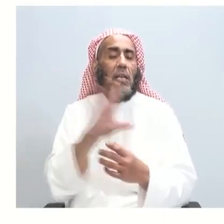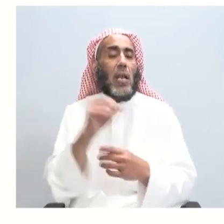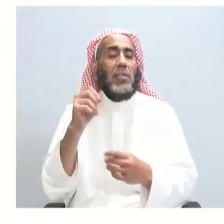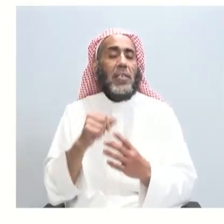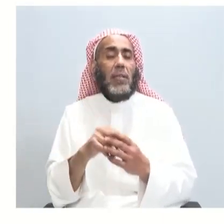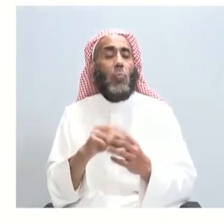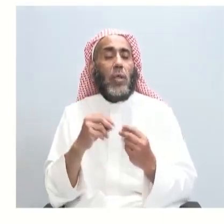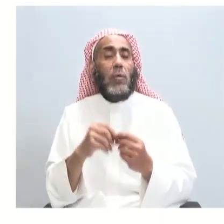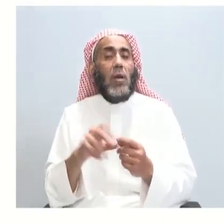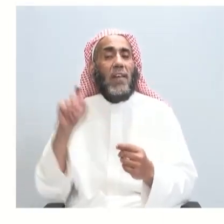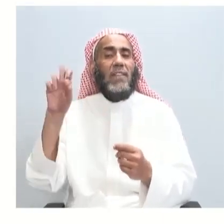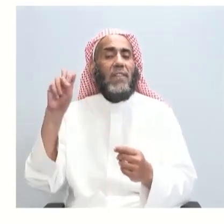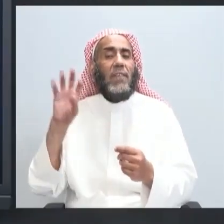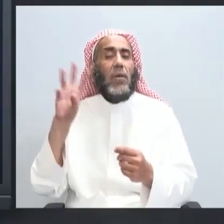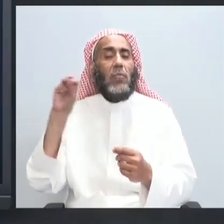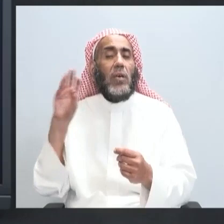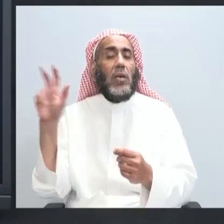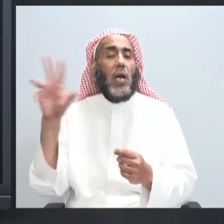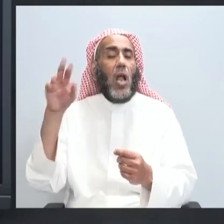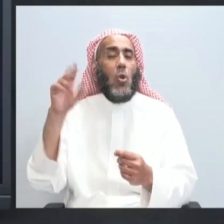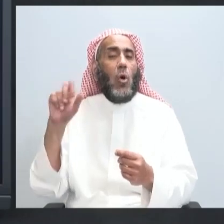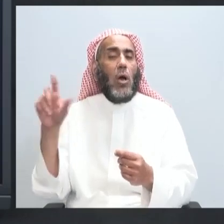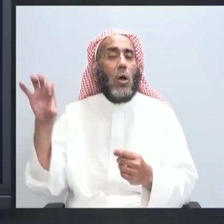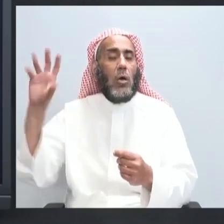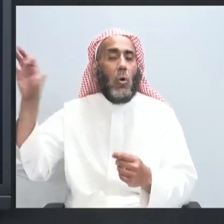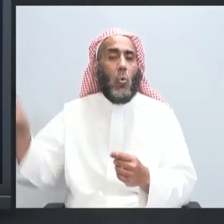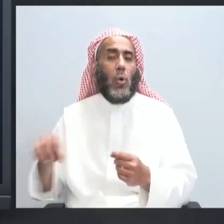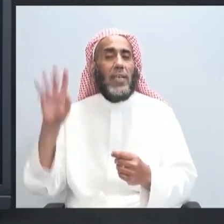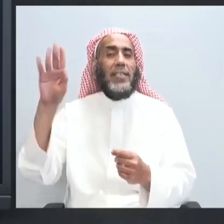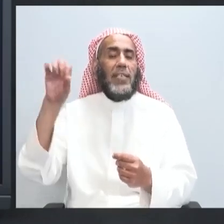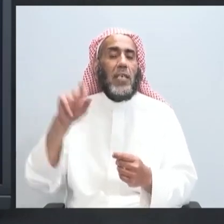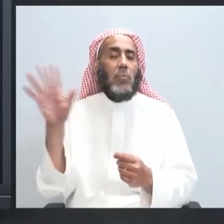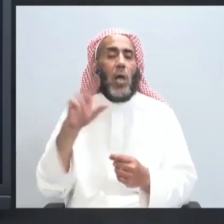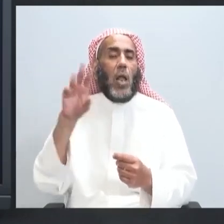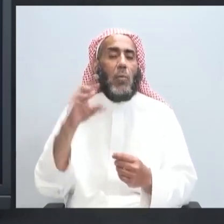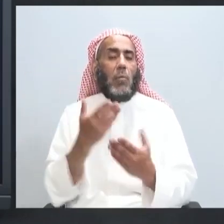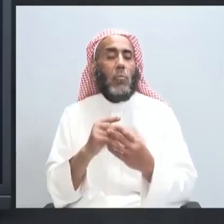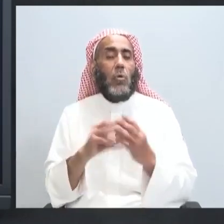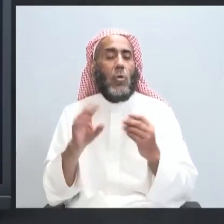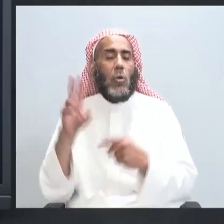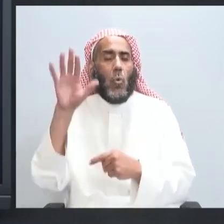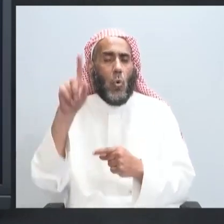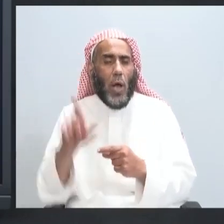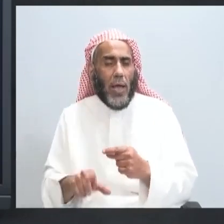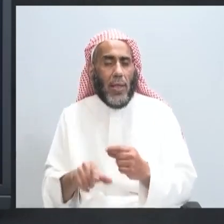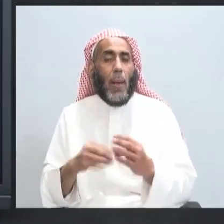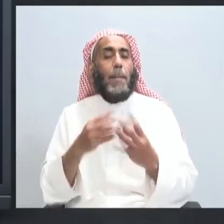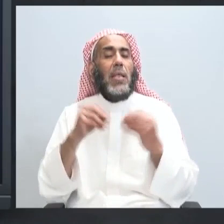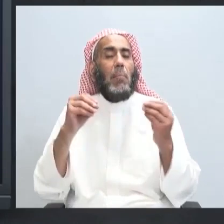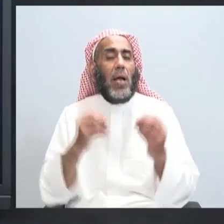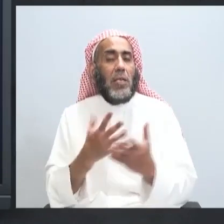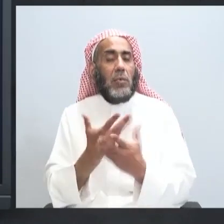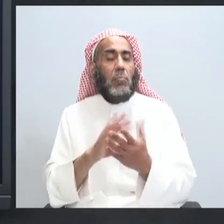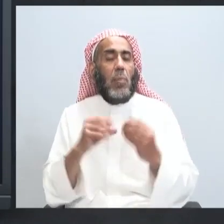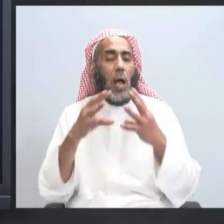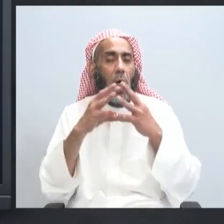وايضا فقه اللغه وسر العربيه ايضا من معاجم المعاني اذا الغريب المصنف والمخصص وفقه واللغه كلها